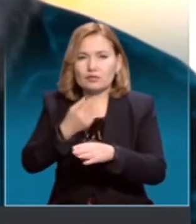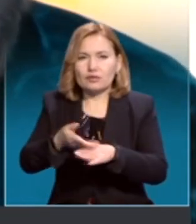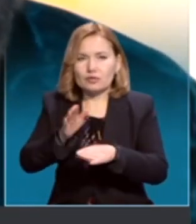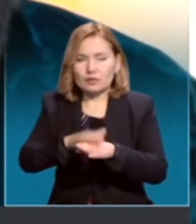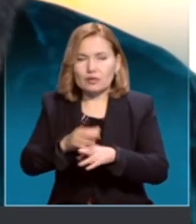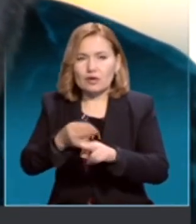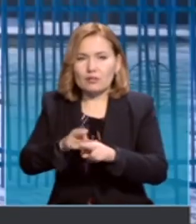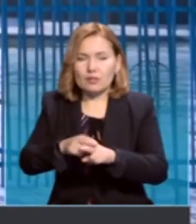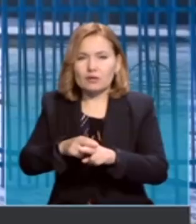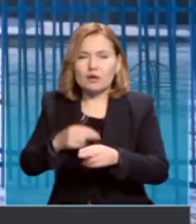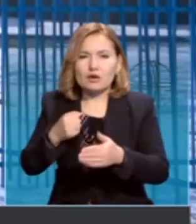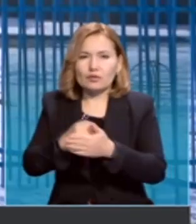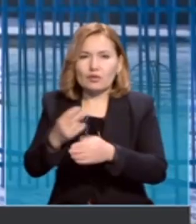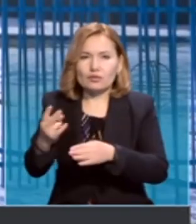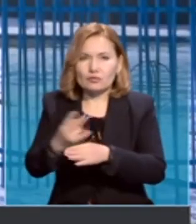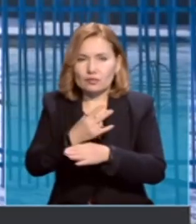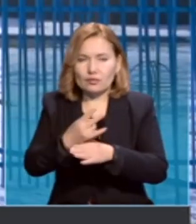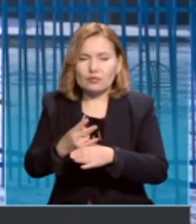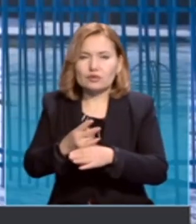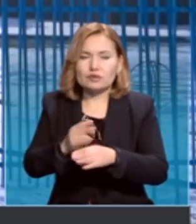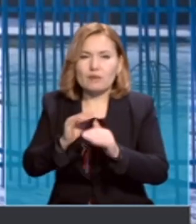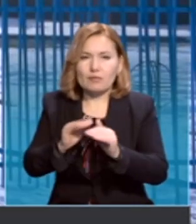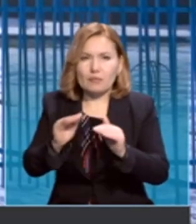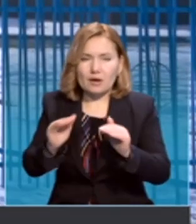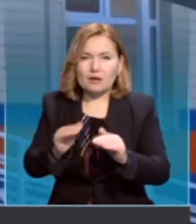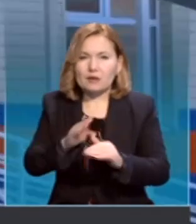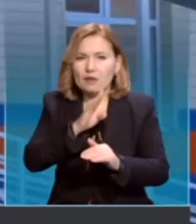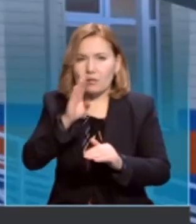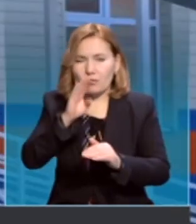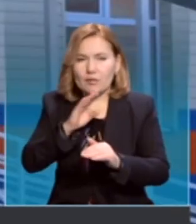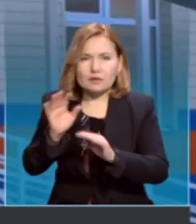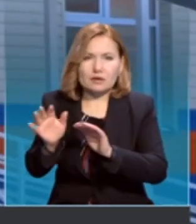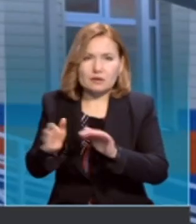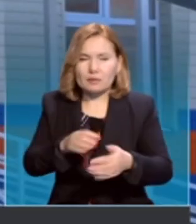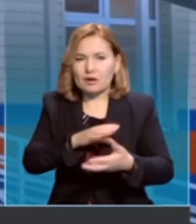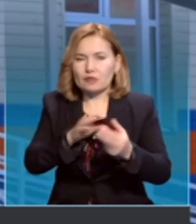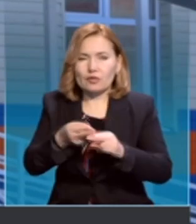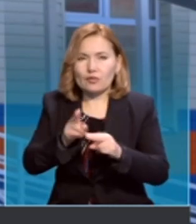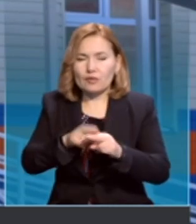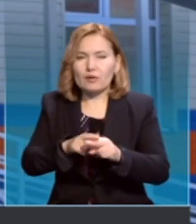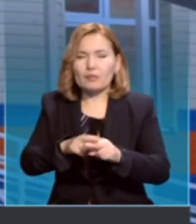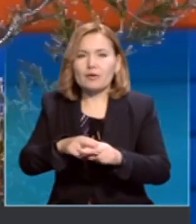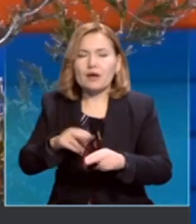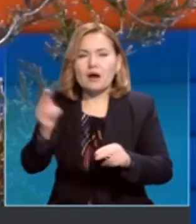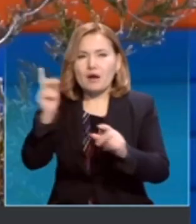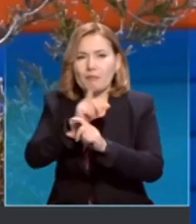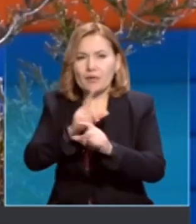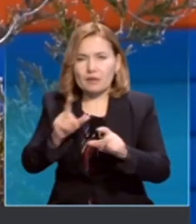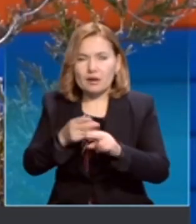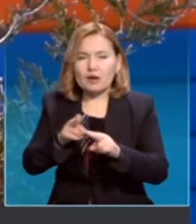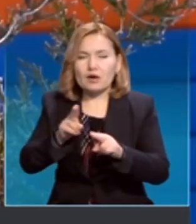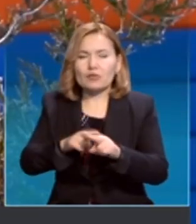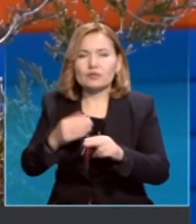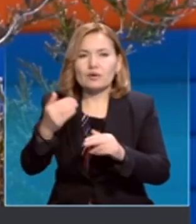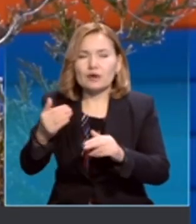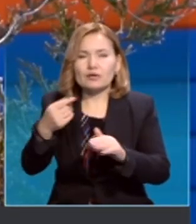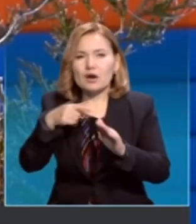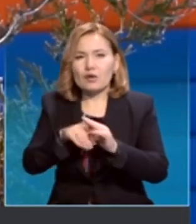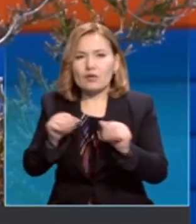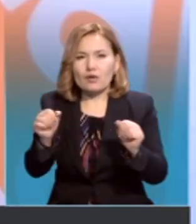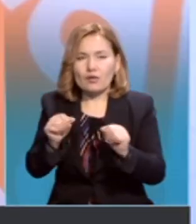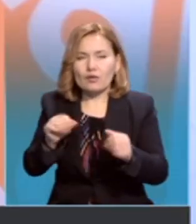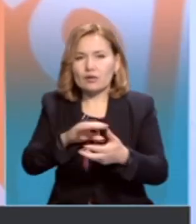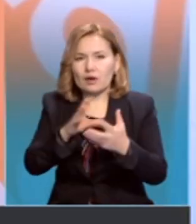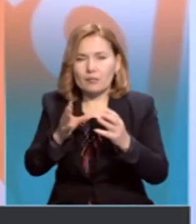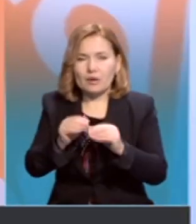жарымда бірақ барады ғой. Биылғы оқу жылында ұстаздар мен шәкірттерді қуанышқа бөлеген жаңа мектептегі қоңырау үні ұзаққа бармады. Қазір мұнда өлі